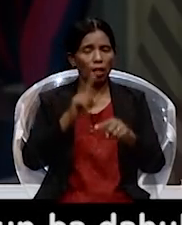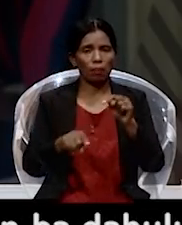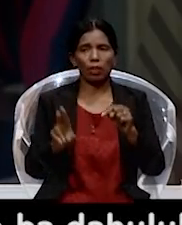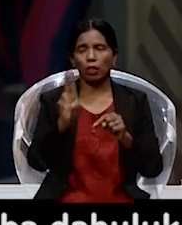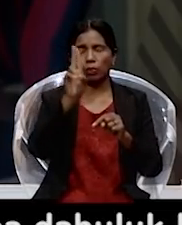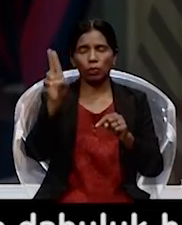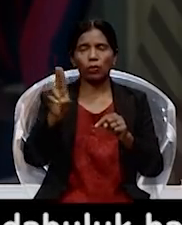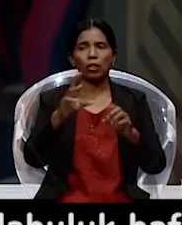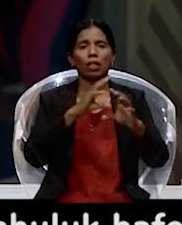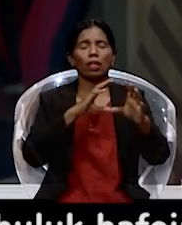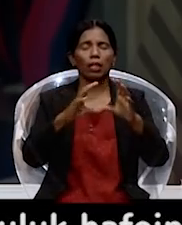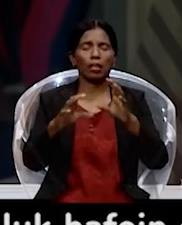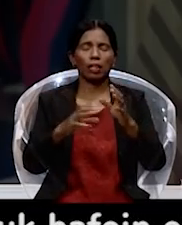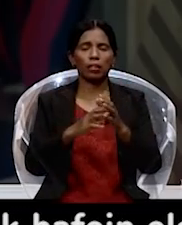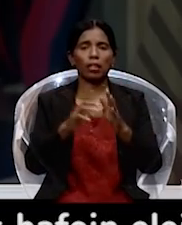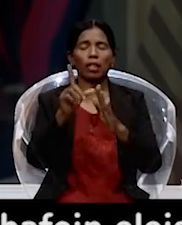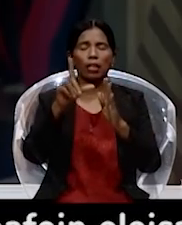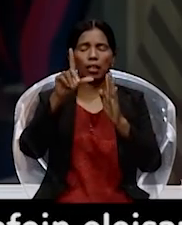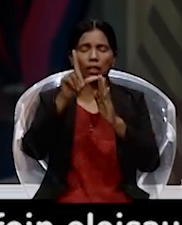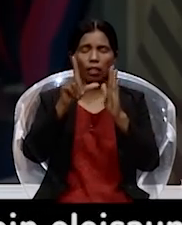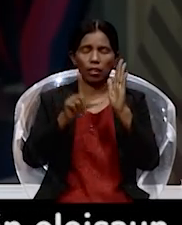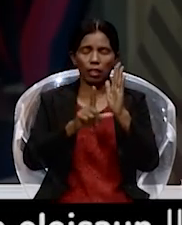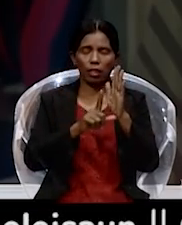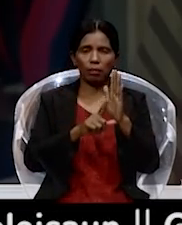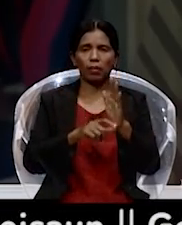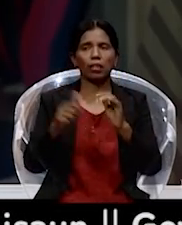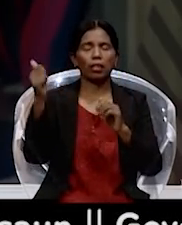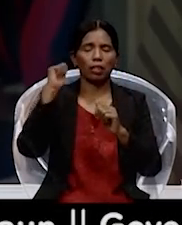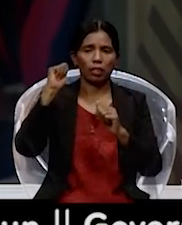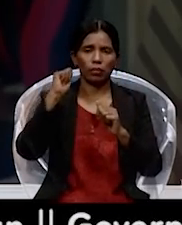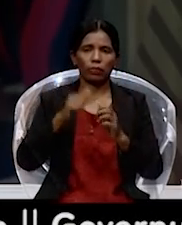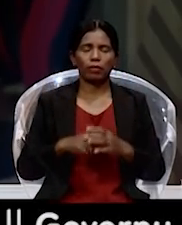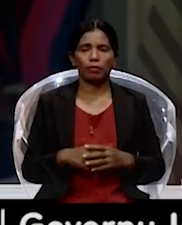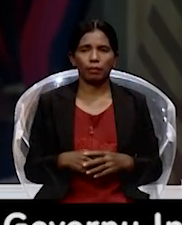funsan publika ba interese ninia kandidatura.